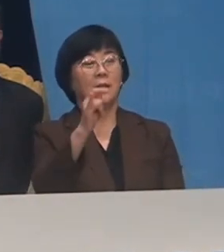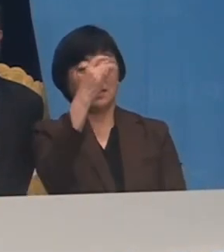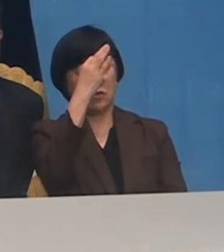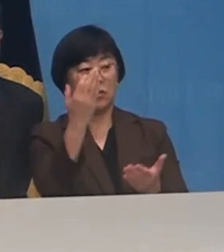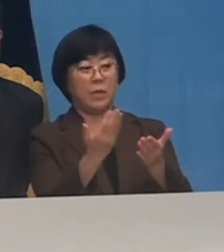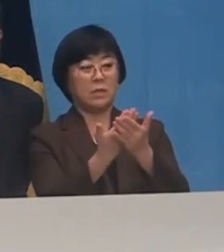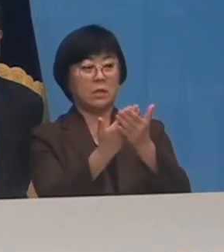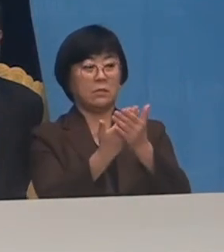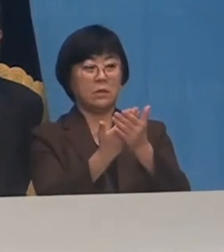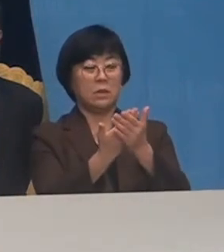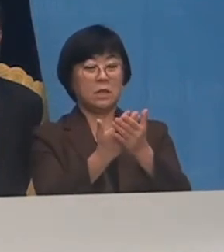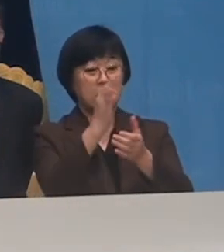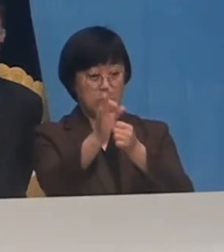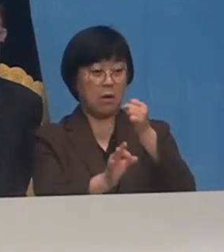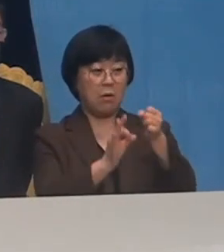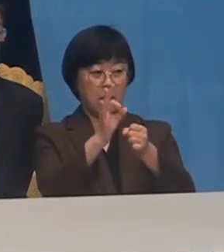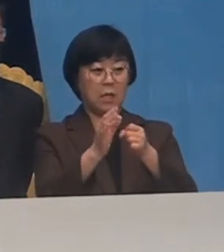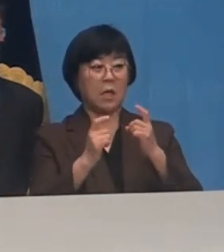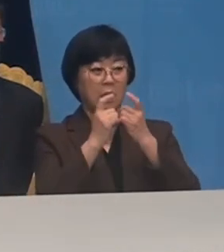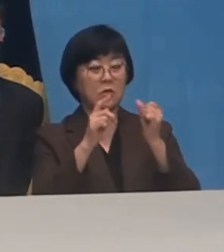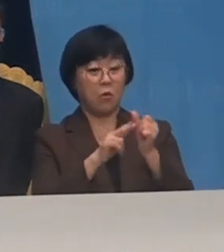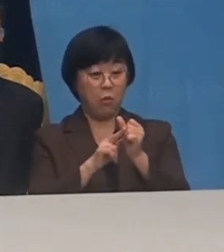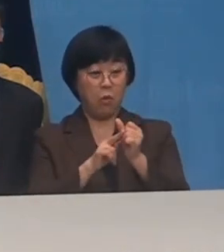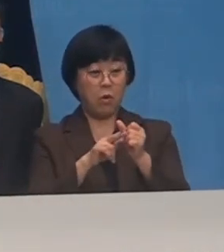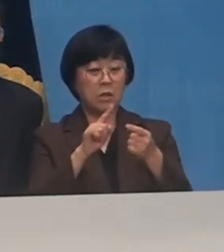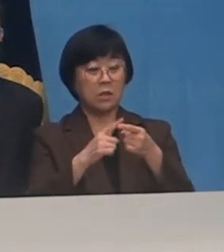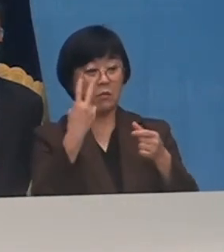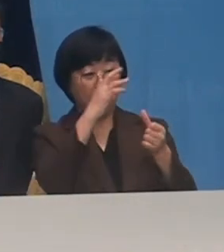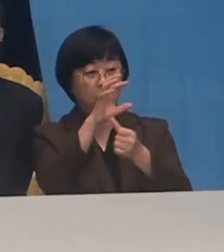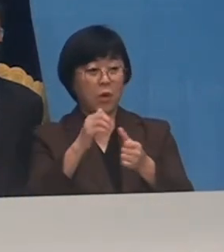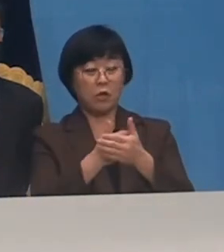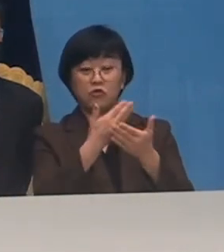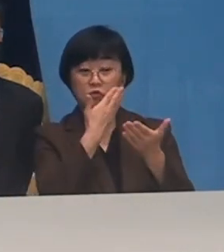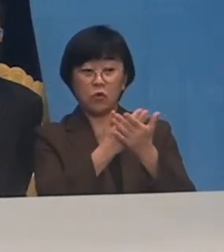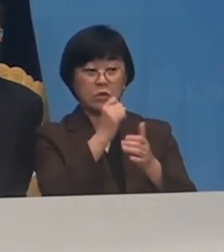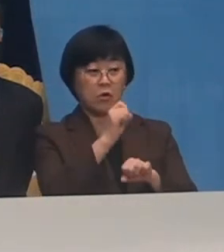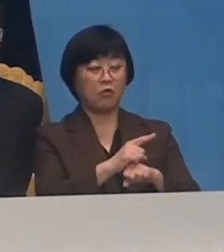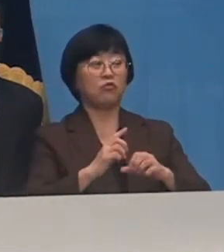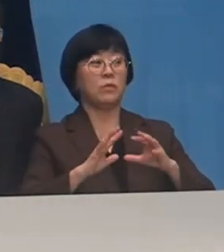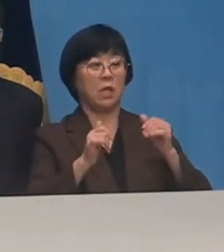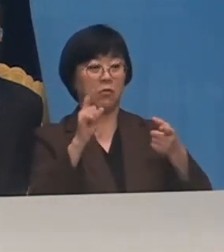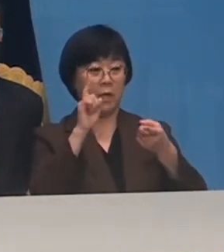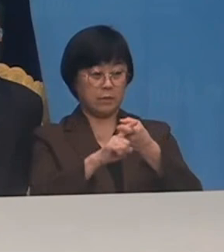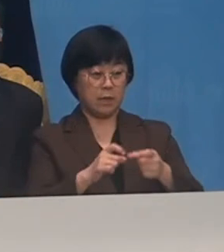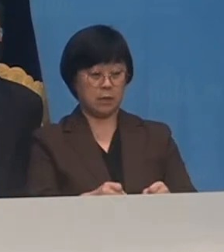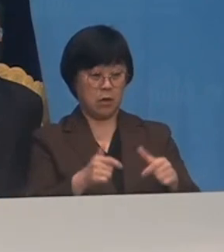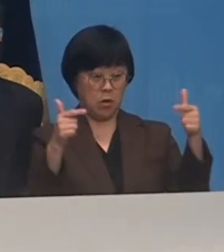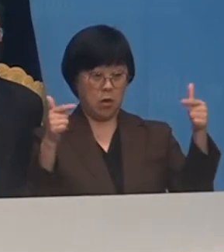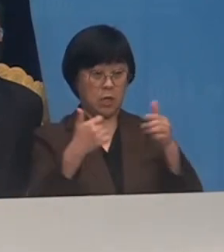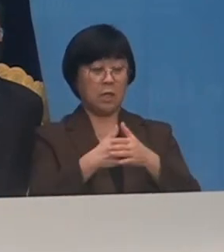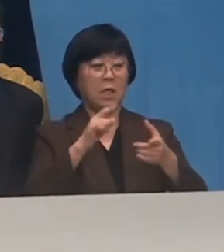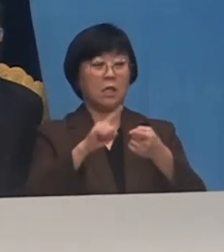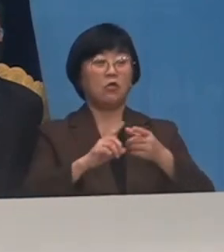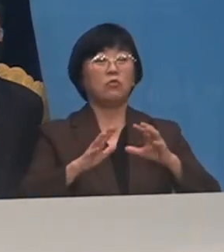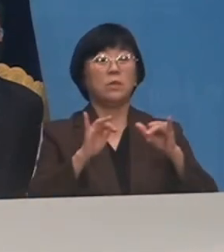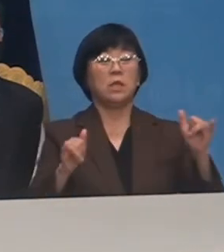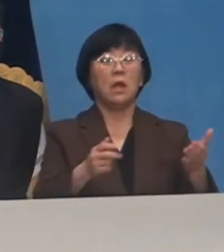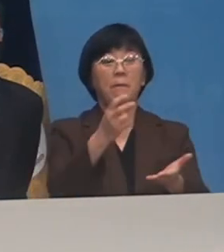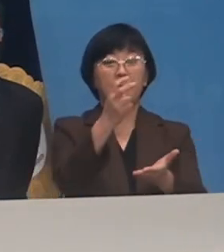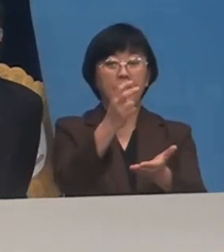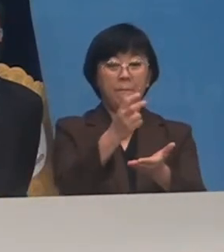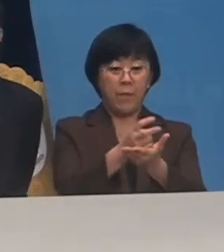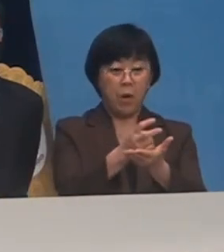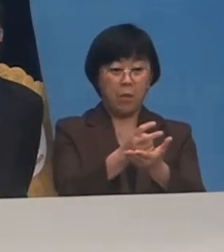발전함에 따라 지난 10여 년간 개인정보와 그 보호에 관한 중요성과 국민의 관심사가 커지면서 이에 대한 국민의 법